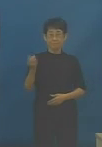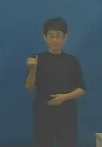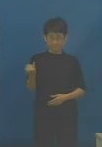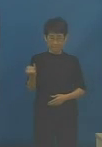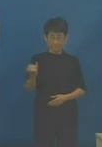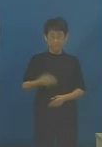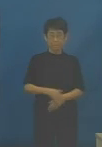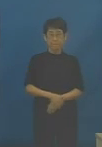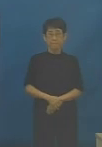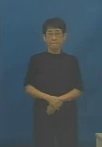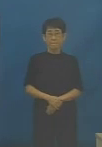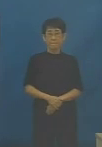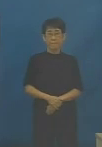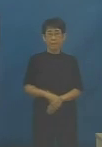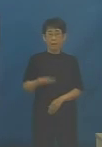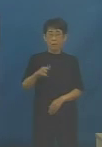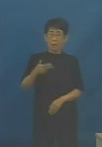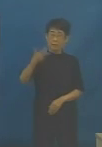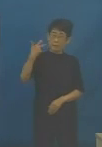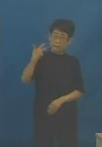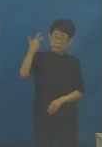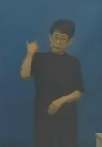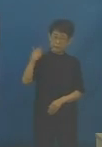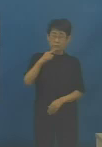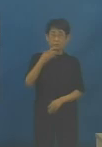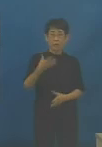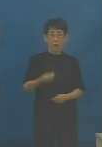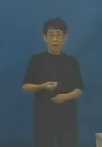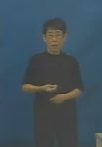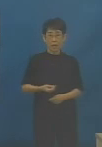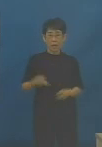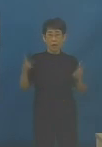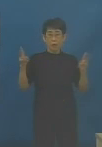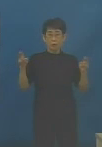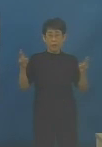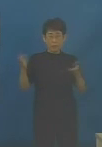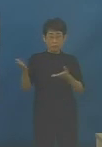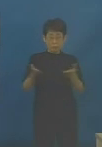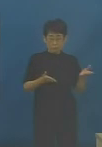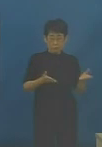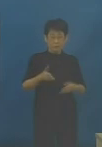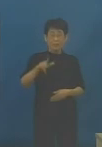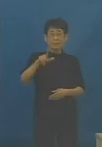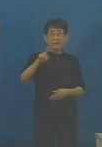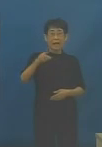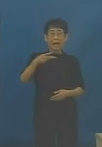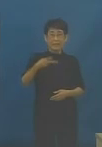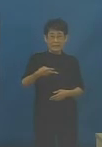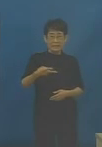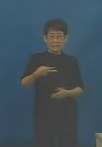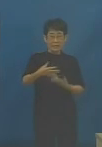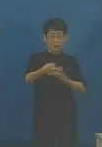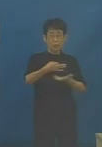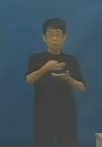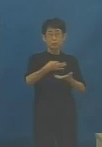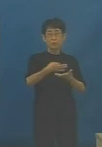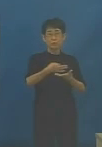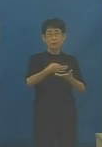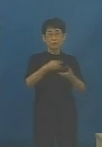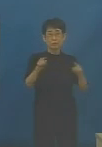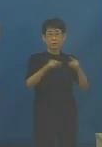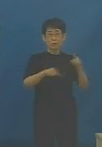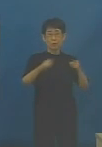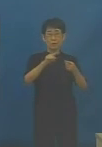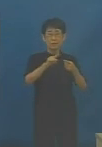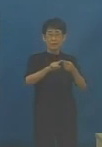まあこれ先々週ですか、申し上げましたメルカニショップス、これもあの、公式ページに9月15日にオ